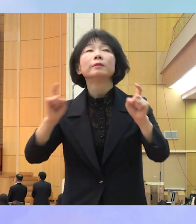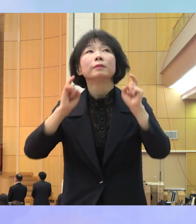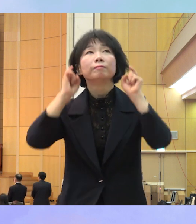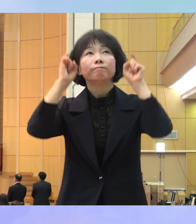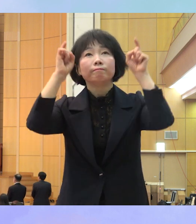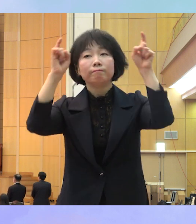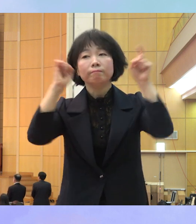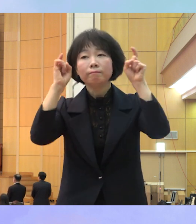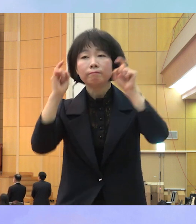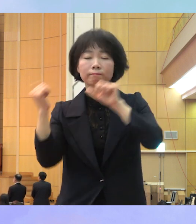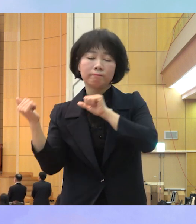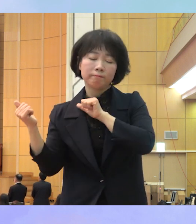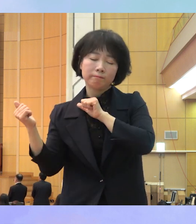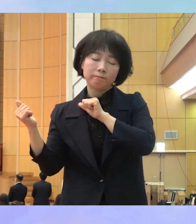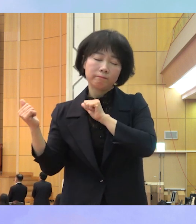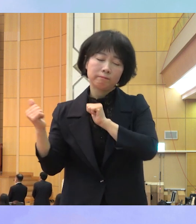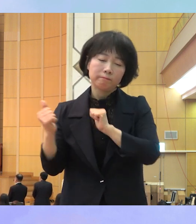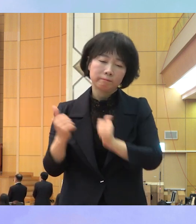양이